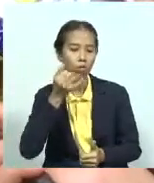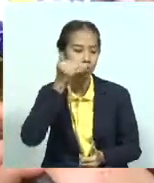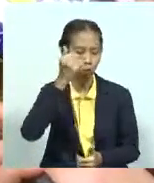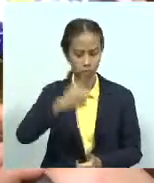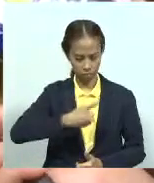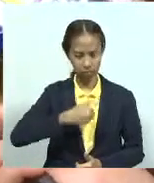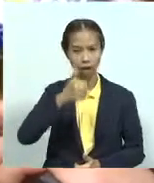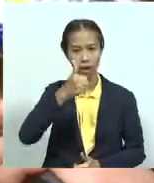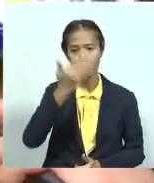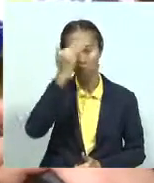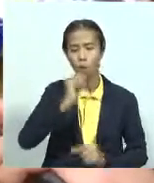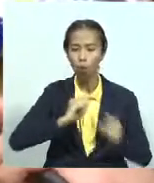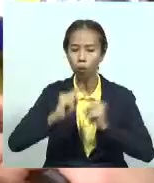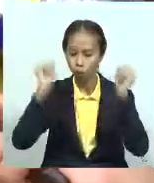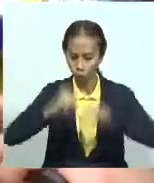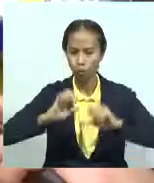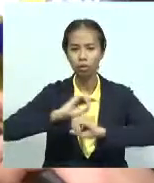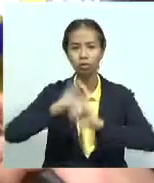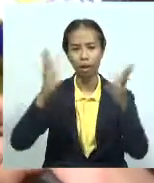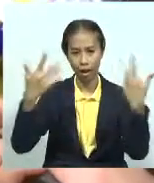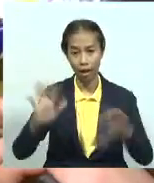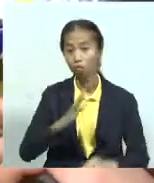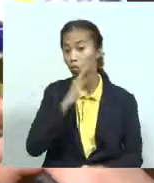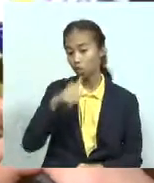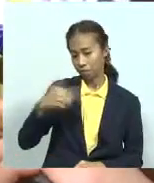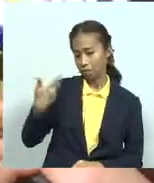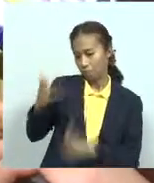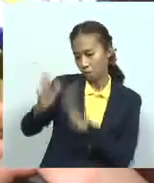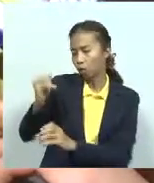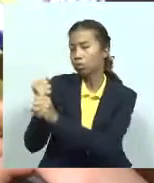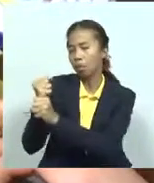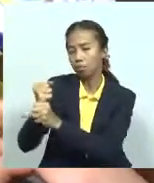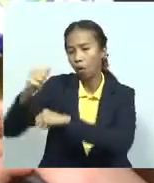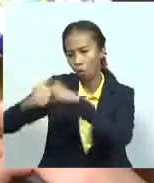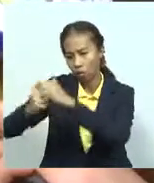ได้พูดกันชัดเจนแล้วว่าถ้ามีคนงานเข้ามาทำตอกตะปูแม้แต่ตัวเดียว